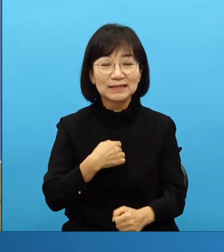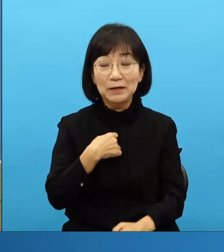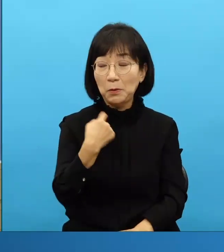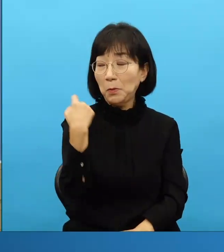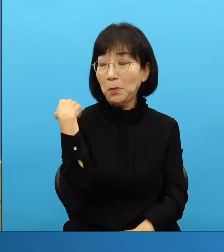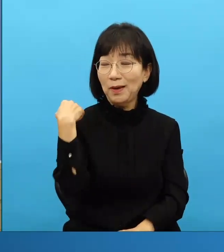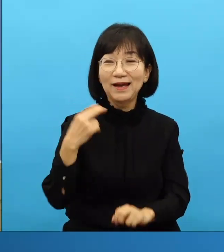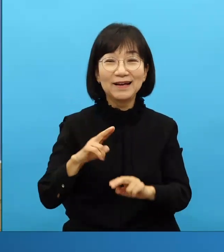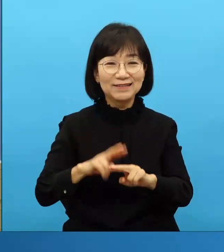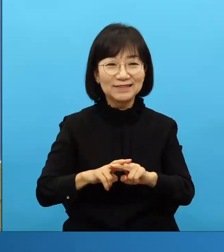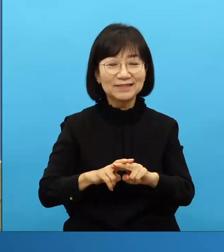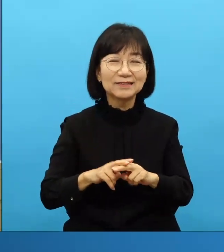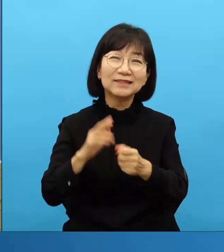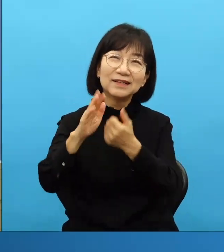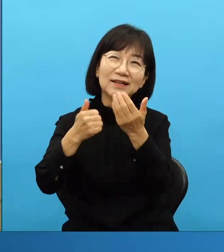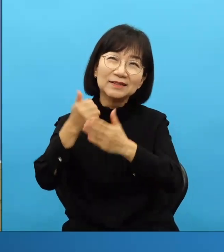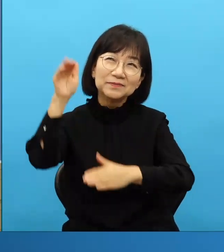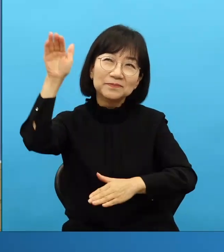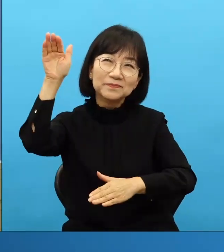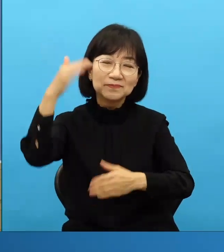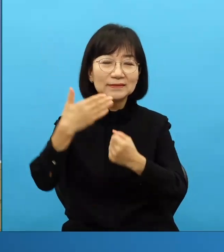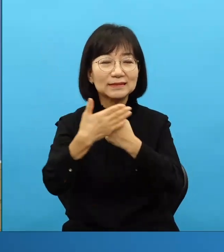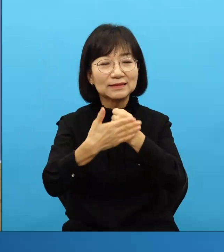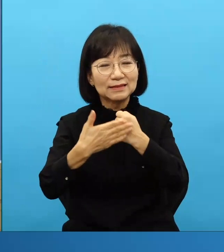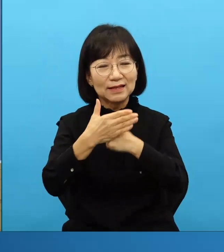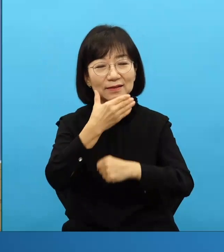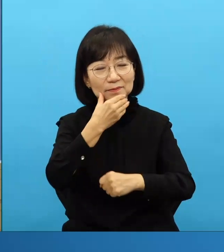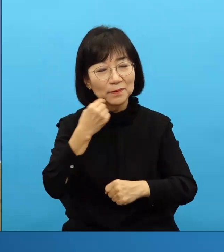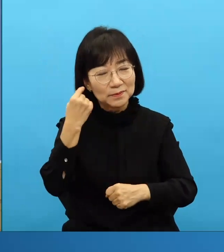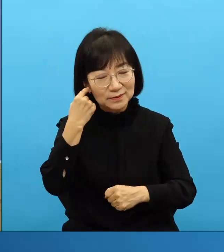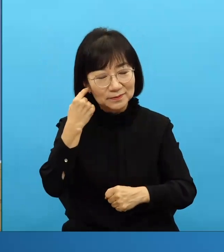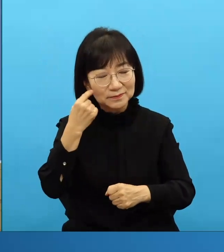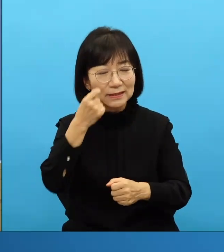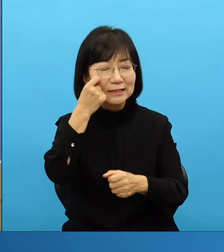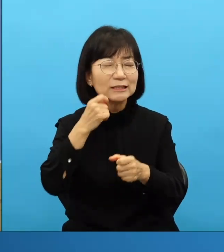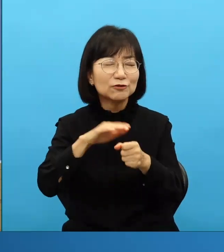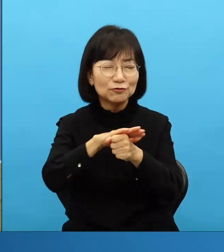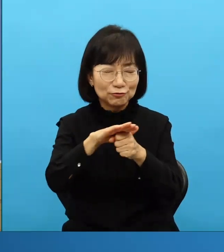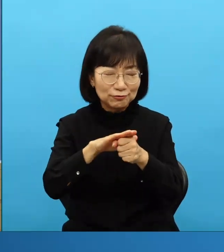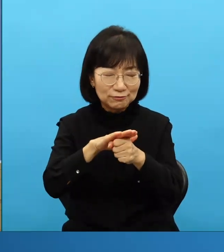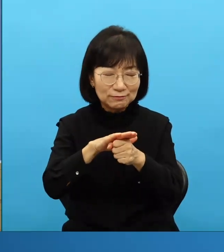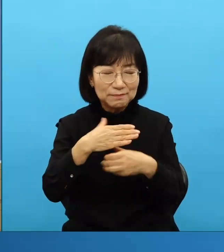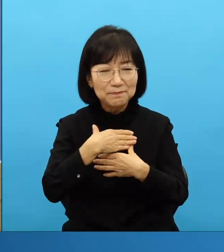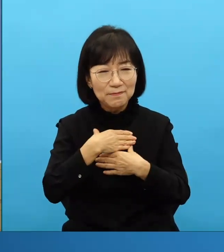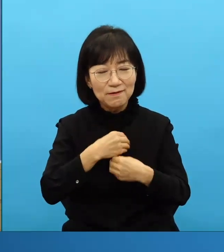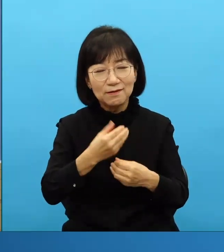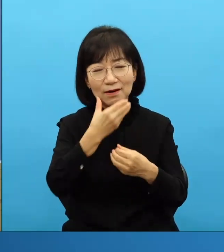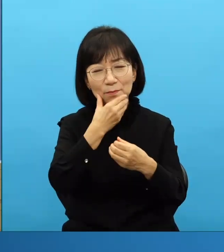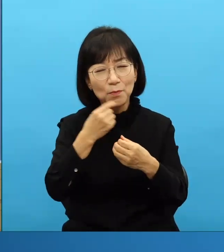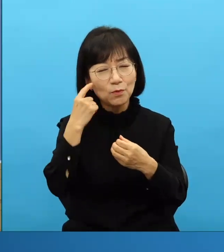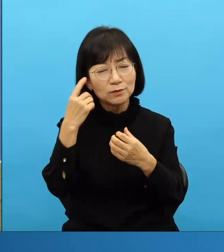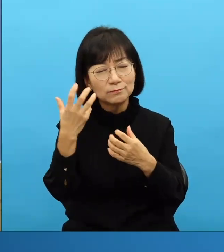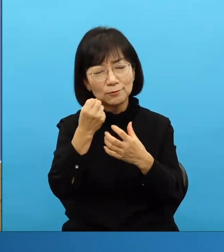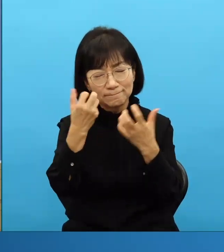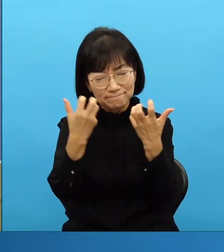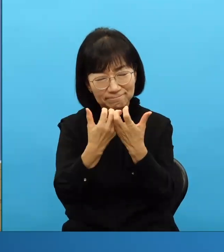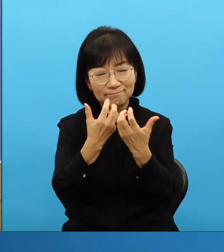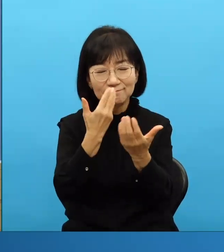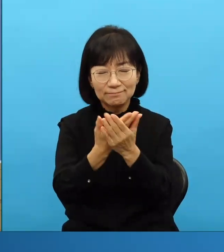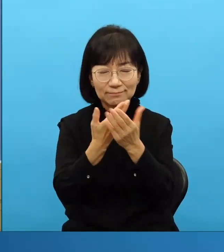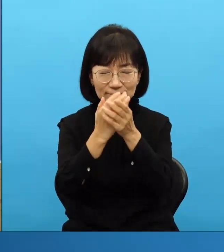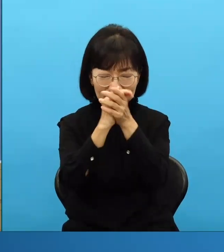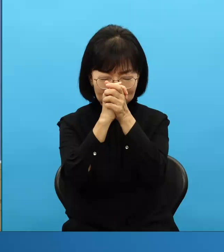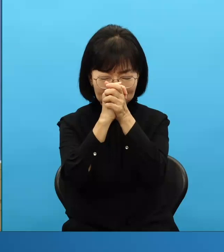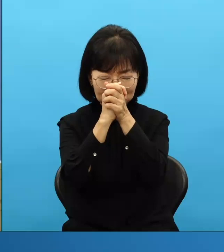하나님 은혜의 복음, 긍휼의 복음, 평강의 복음으로 내게 채워주소서 제가 이렇게 기도했어요. And in the back I was sitting there praying